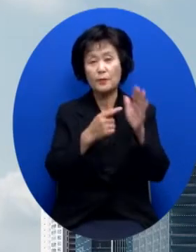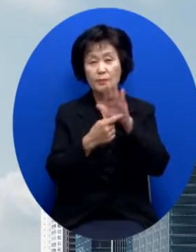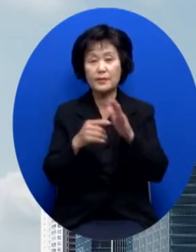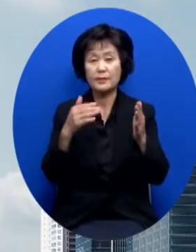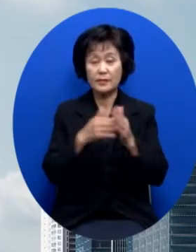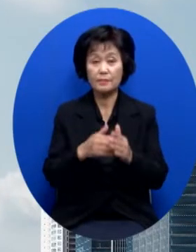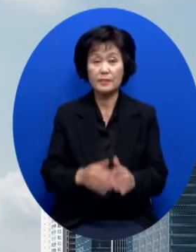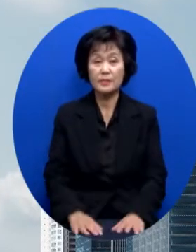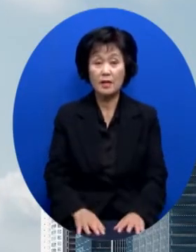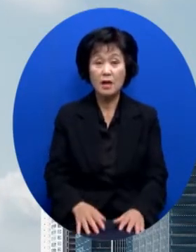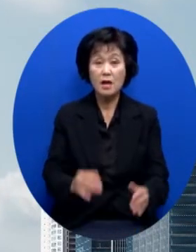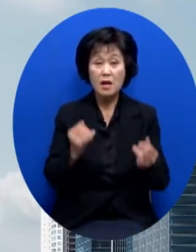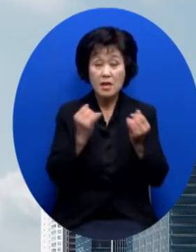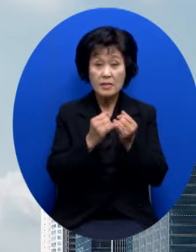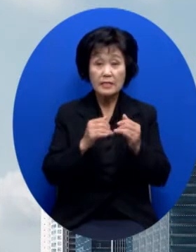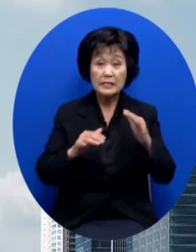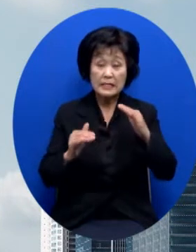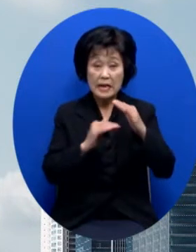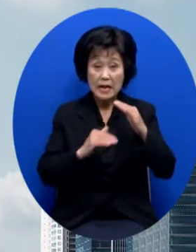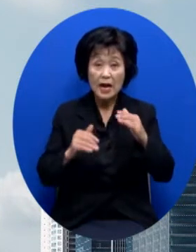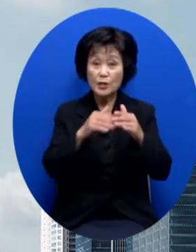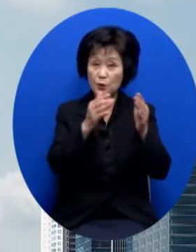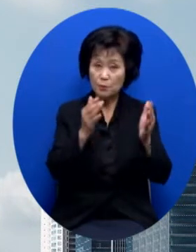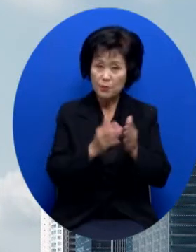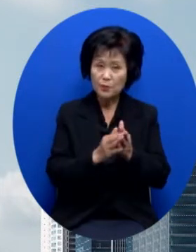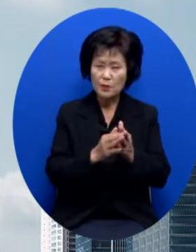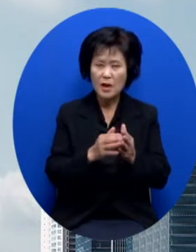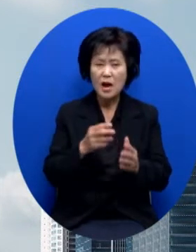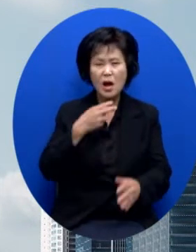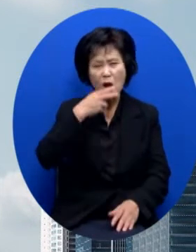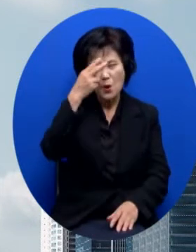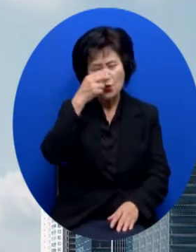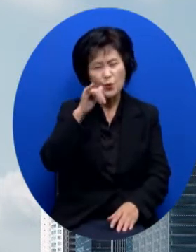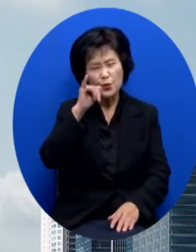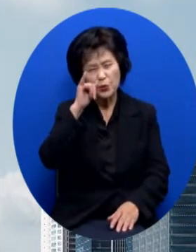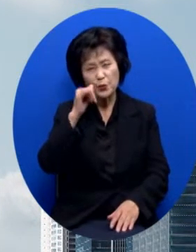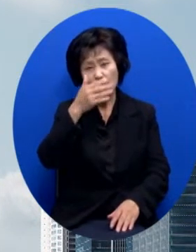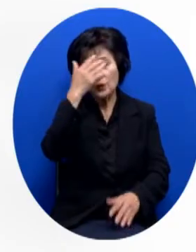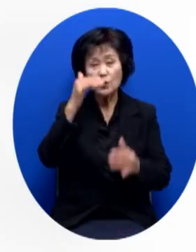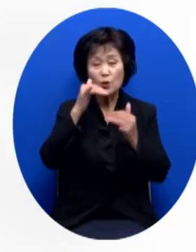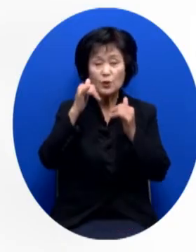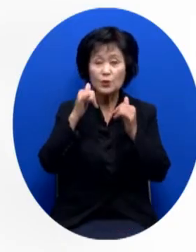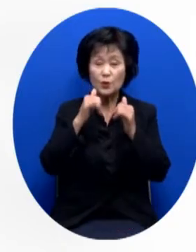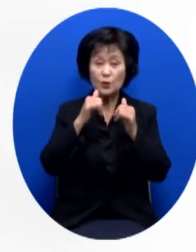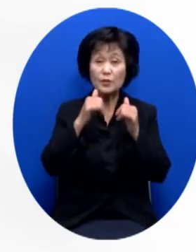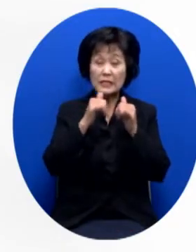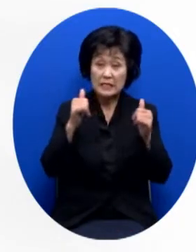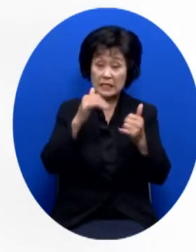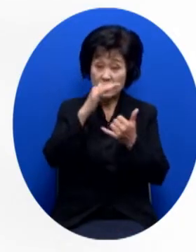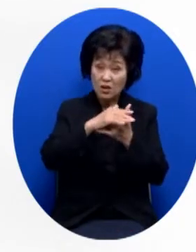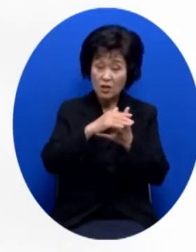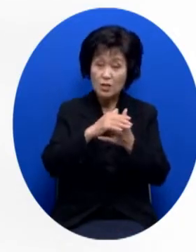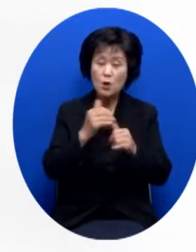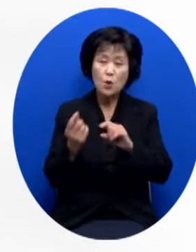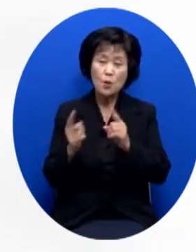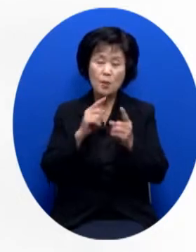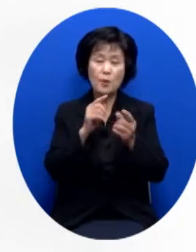여성가족부가 알코올 중독 청소년의 회복을 돕기 위한 치유 캠프를 개최합니다. 캠프에는